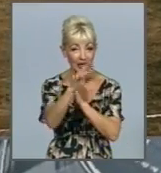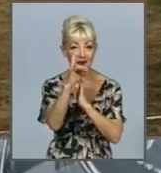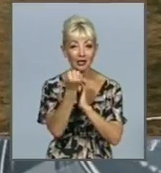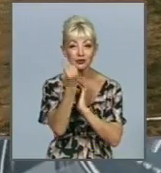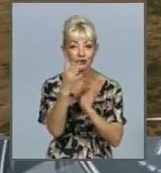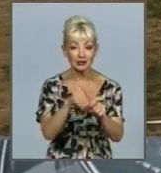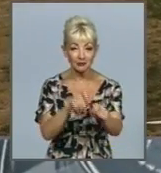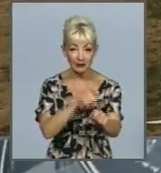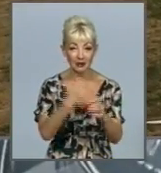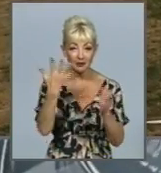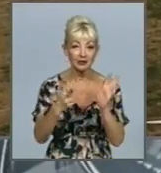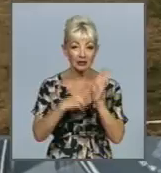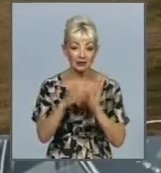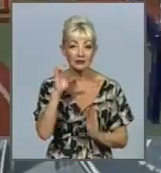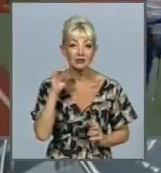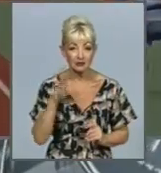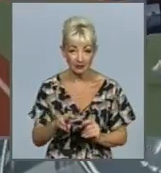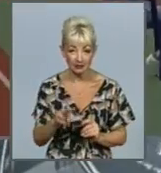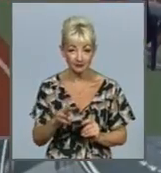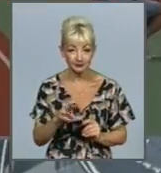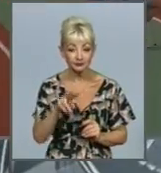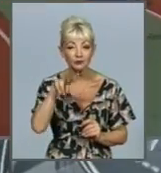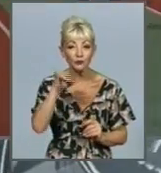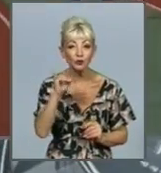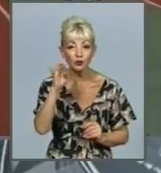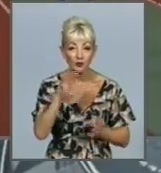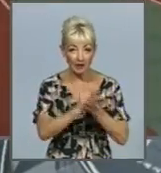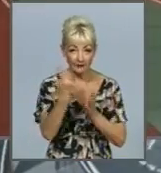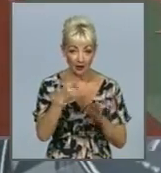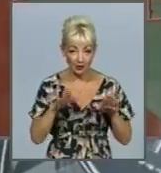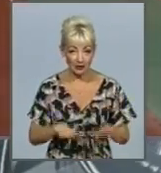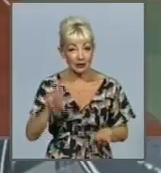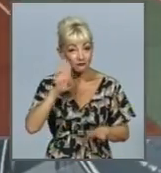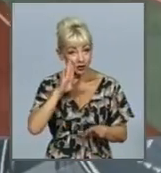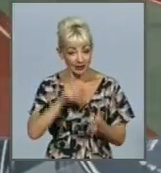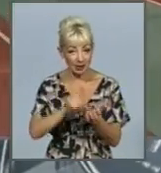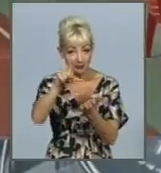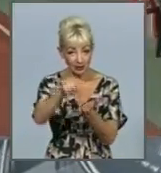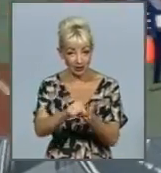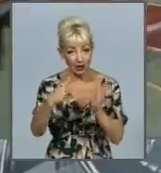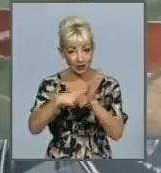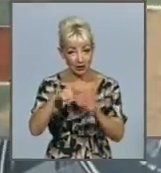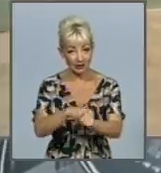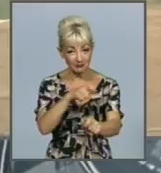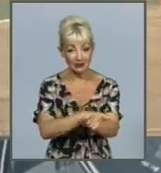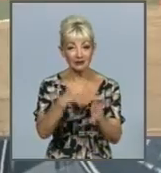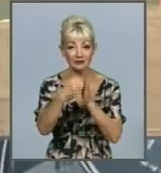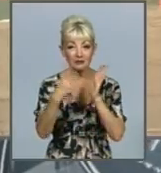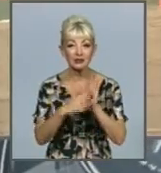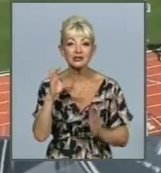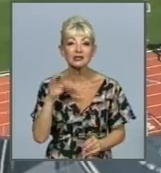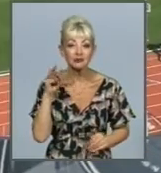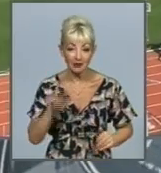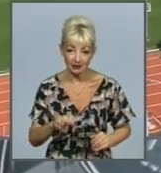14 метров 57 сантиметров. Анна Лунева заняла второе место в женских прыжках в длину 6 метров 18